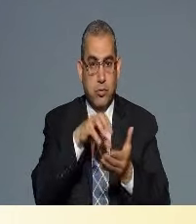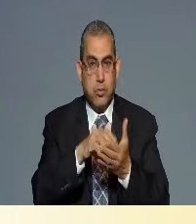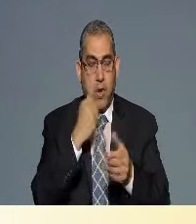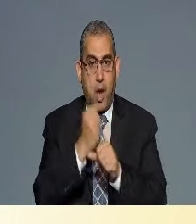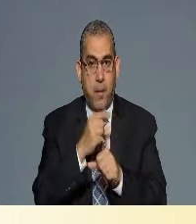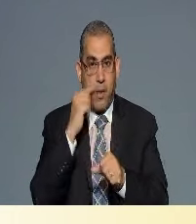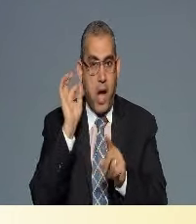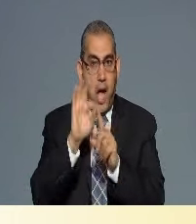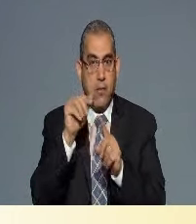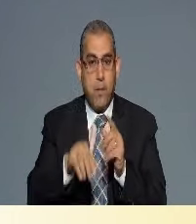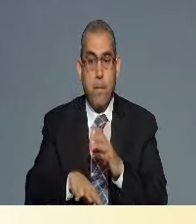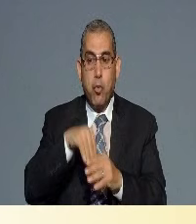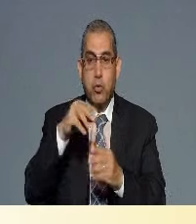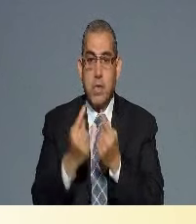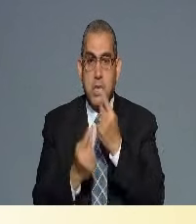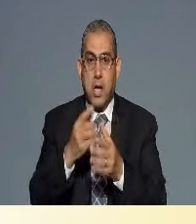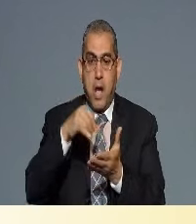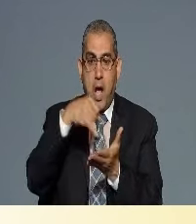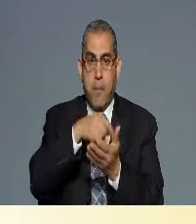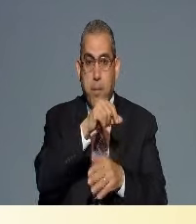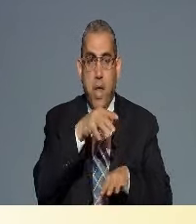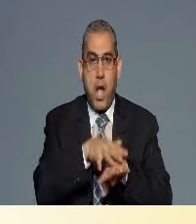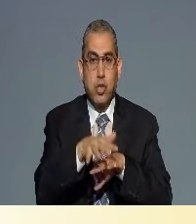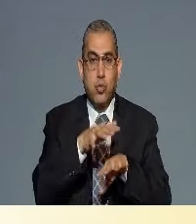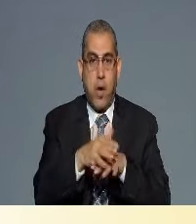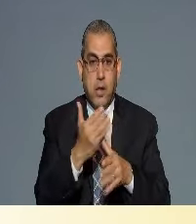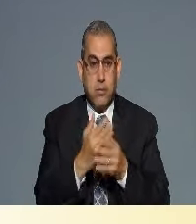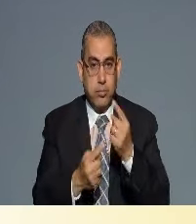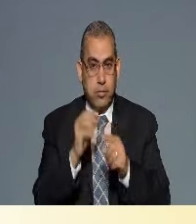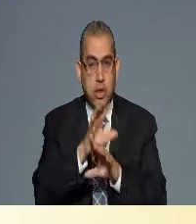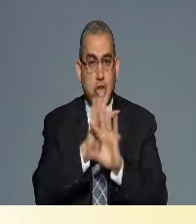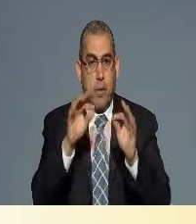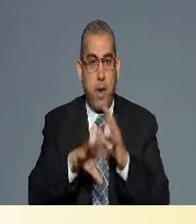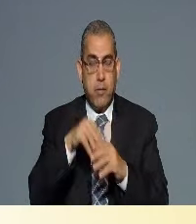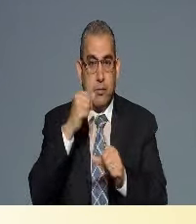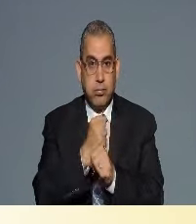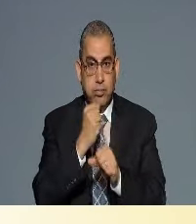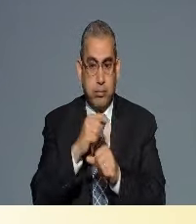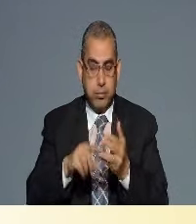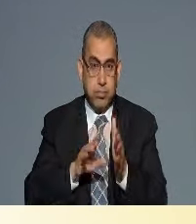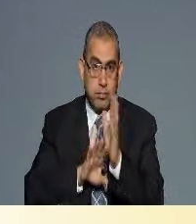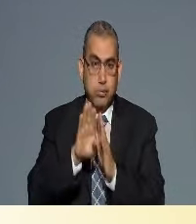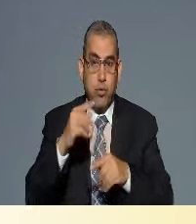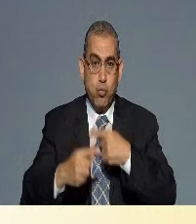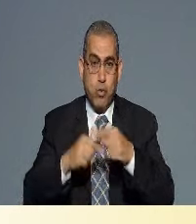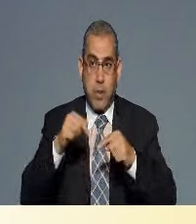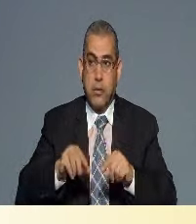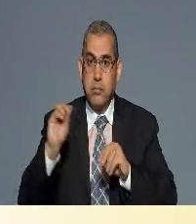احنا بنعمل مشروعات زراعيه في مدينه اسوان من باب التنميه الشامله دايما. وبنتكلم عن التنميه المستدامه، ان